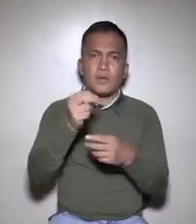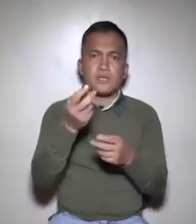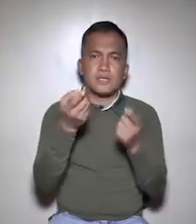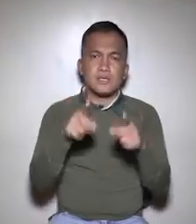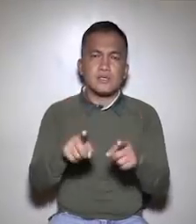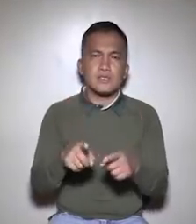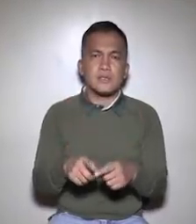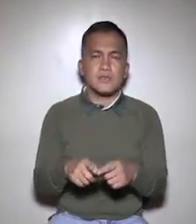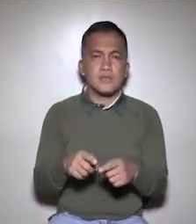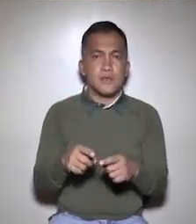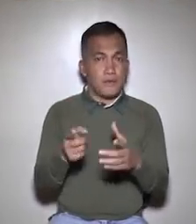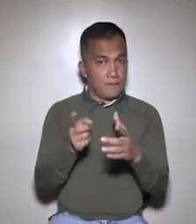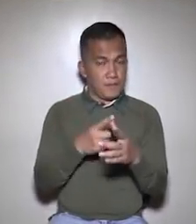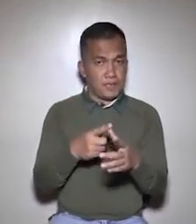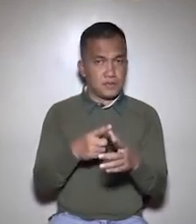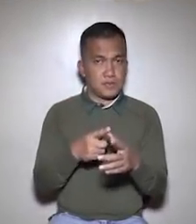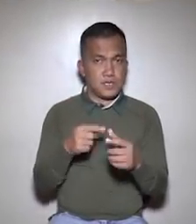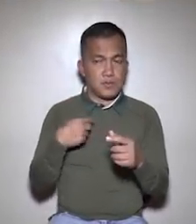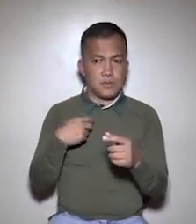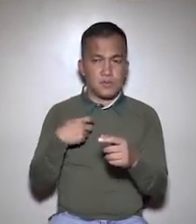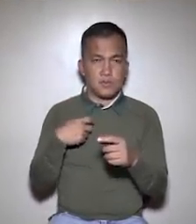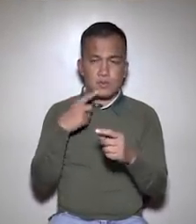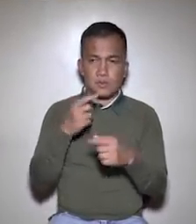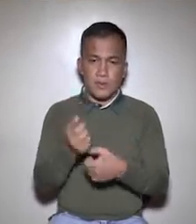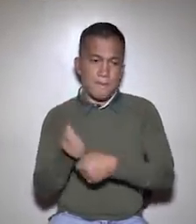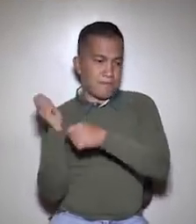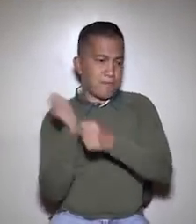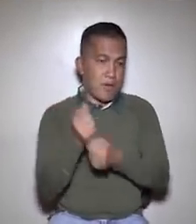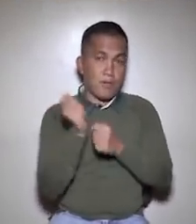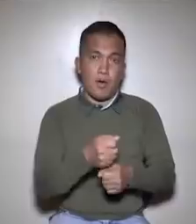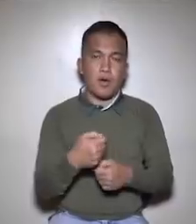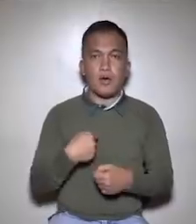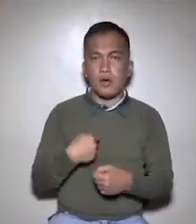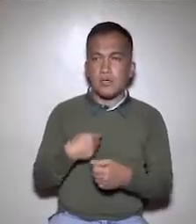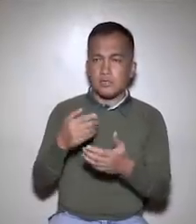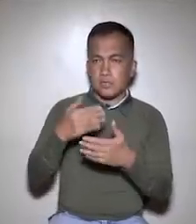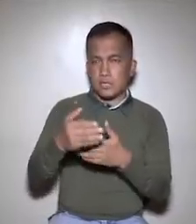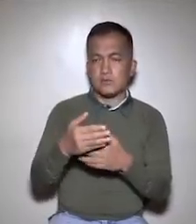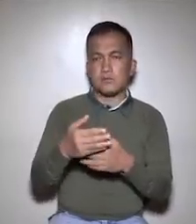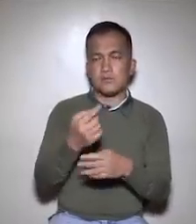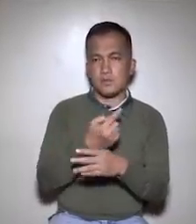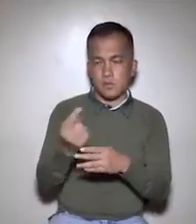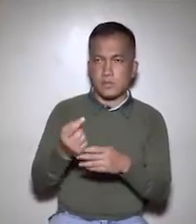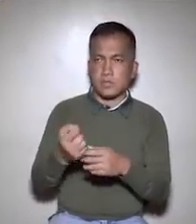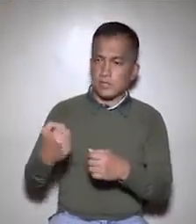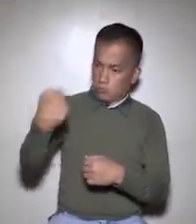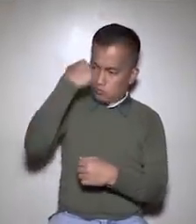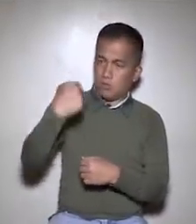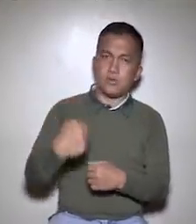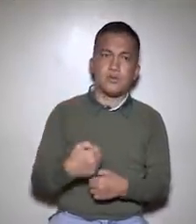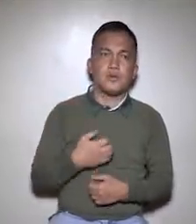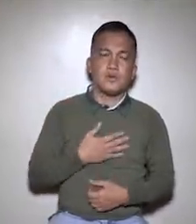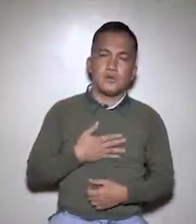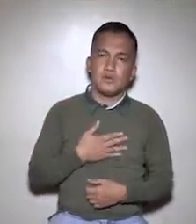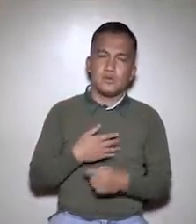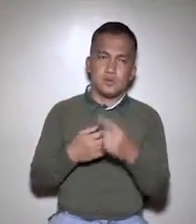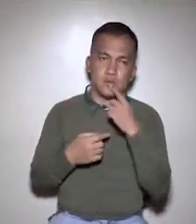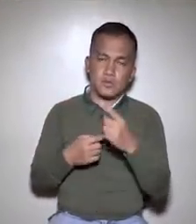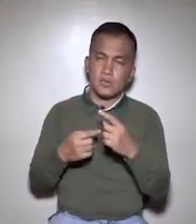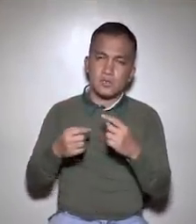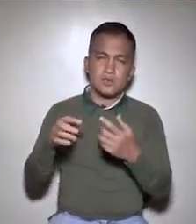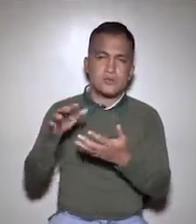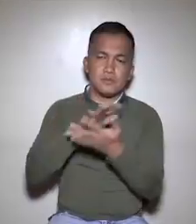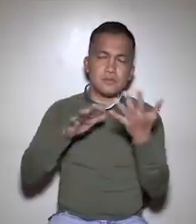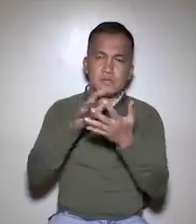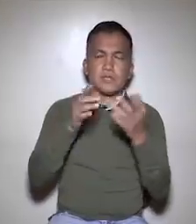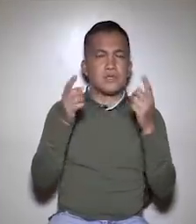mata. Kailan ho ito nangyari? Yung una, inampas-ampas ako ng walis tambo. Tapos after 1 week, sinuntok na naman ako sa mukha. Gusto ko na sanang